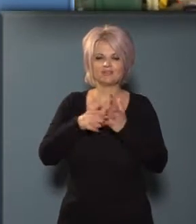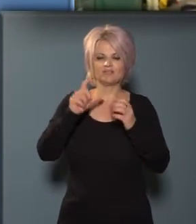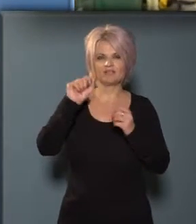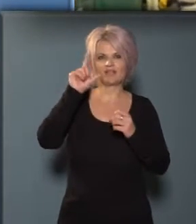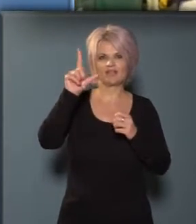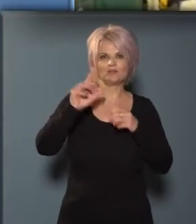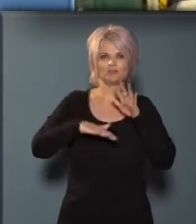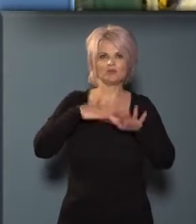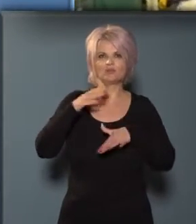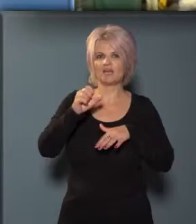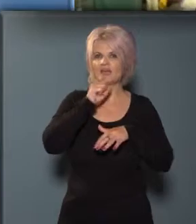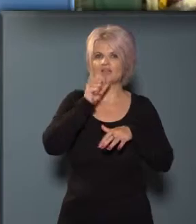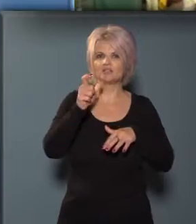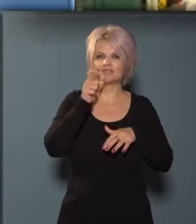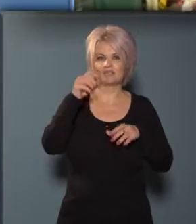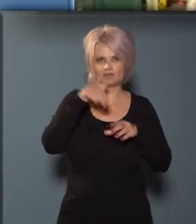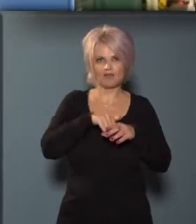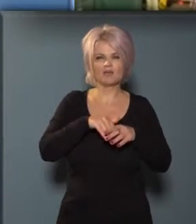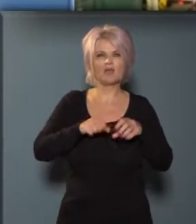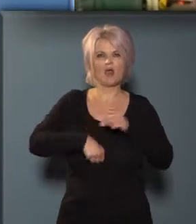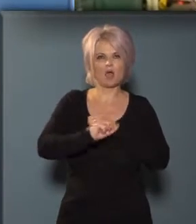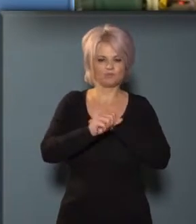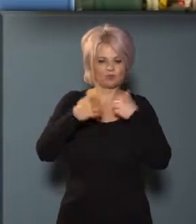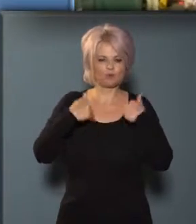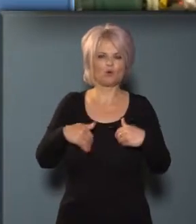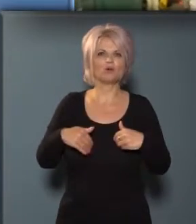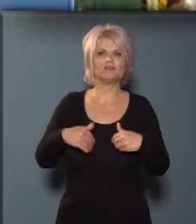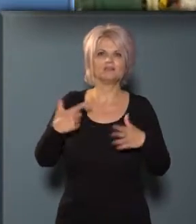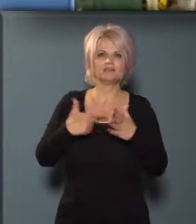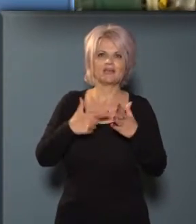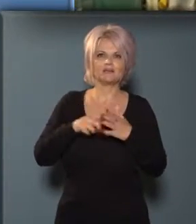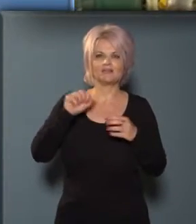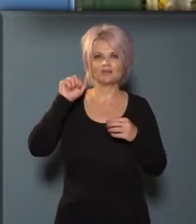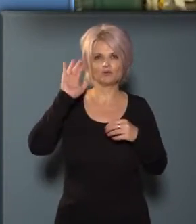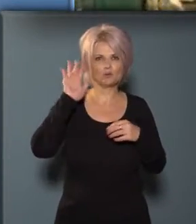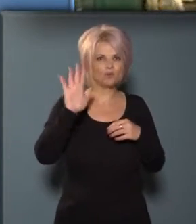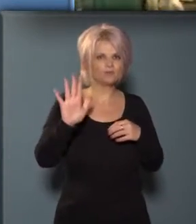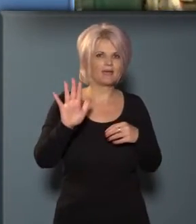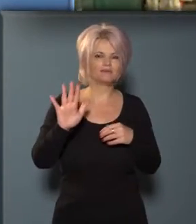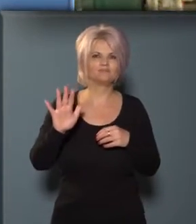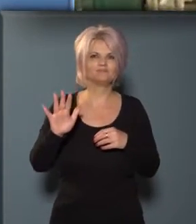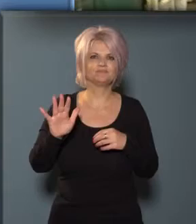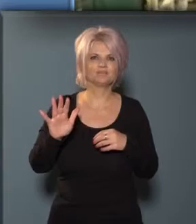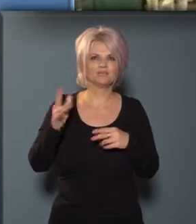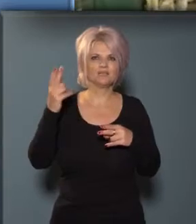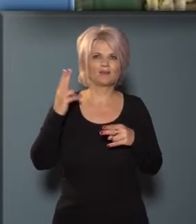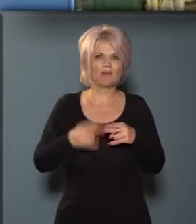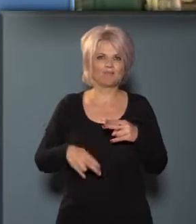2012-ben a Soroksár SC-hez igazoltam, mint labdarúgó, és 2015-ben, amikor abbahagytam